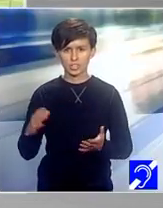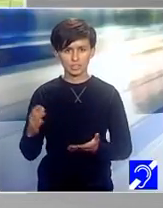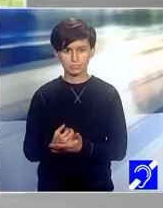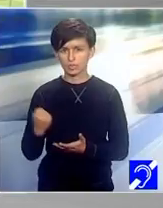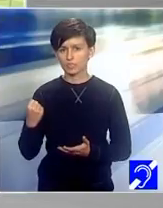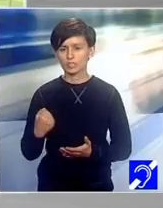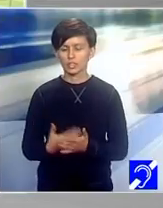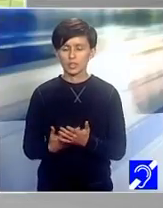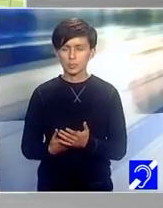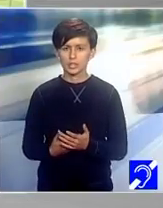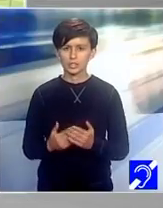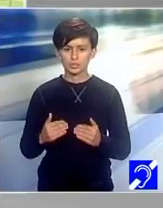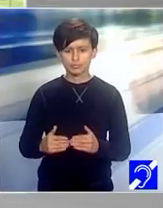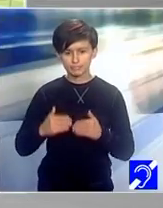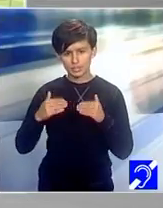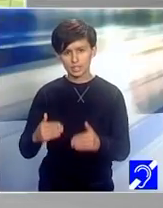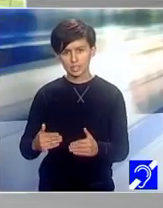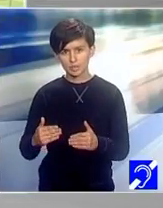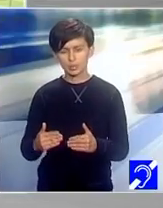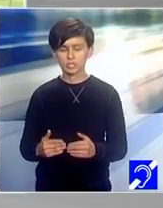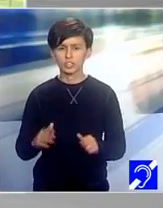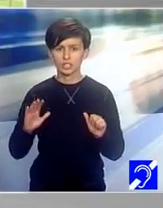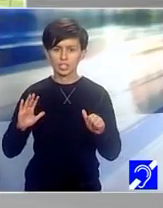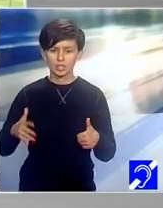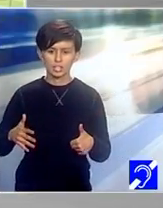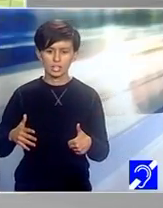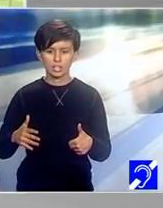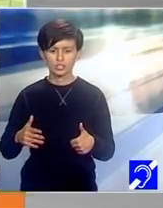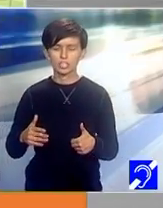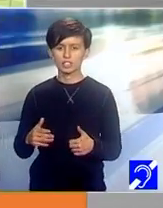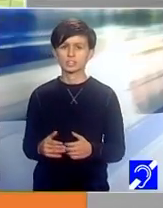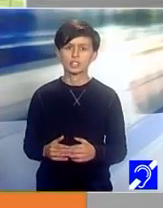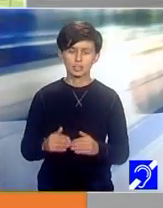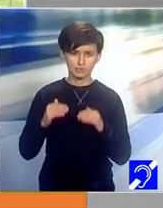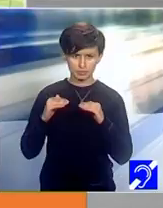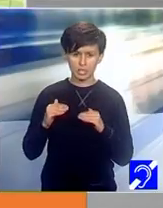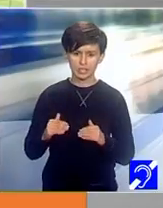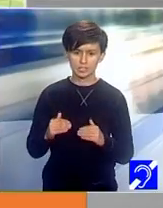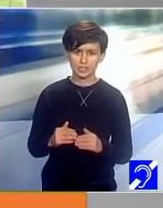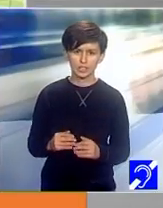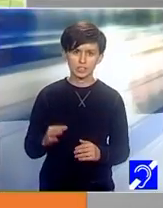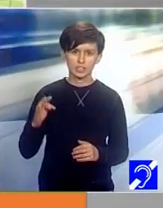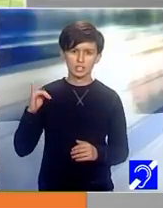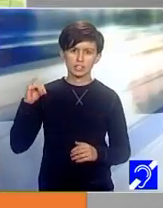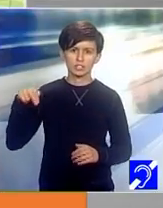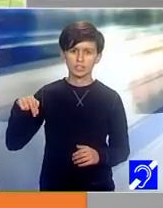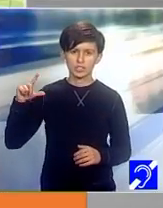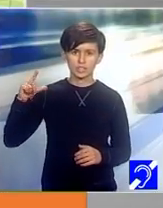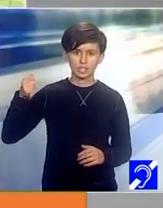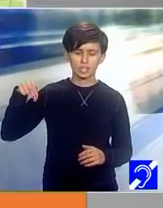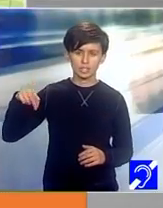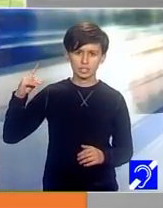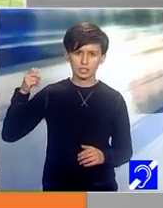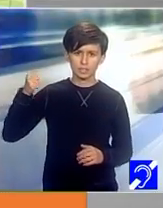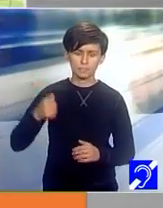depăși penultima clasată, deci a 6-a clasată, care este Finlanda. De aceea, noi trebuie să avem un gol